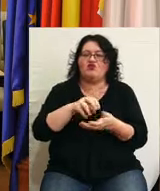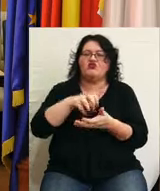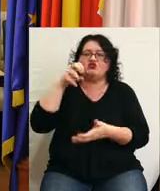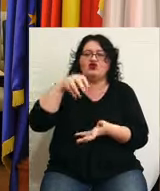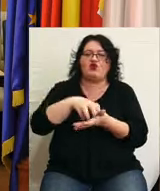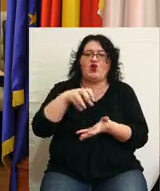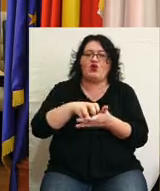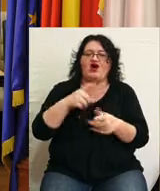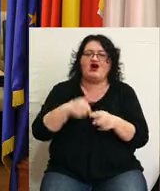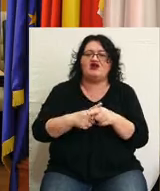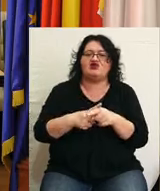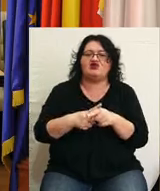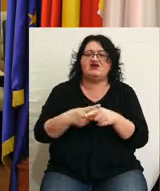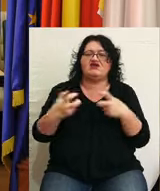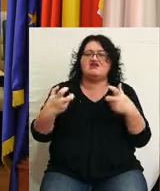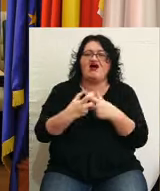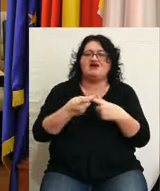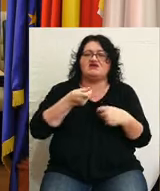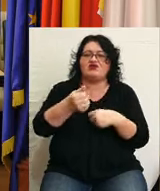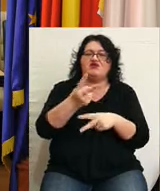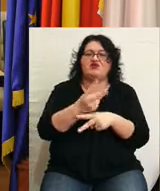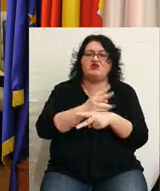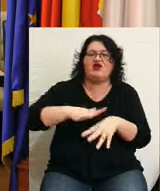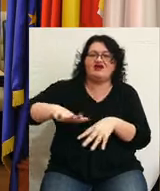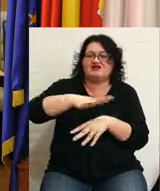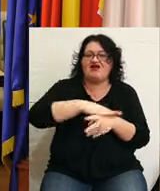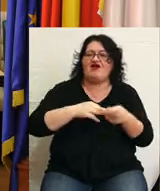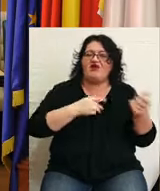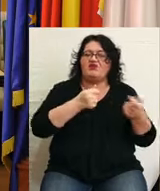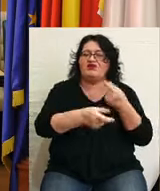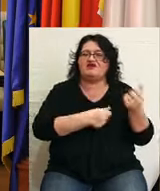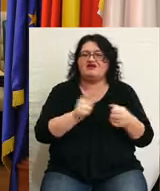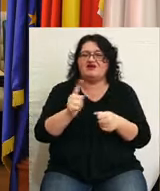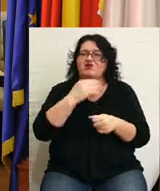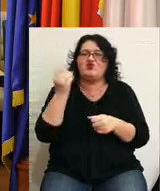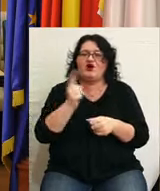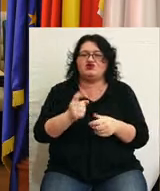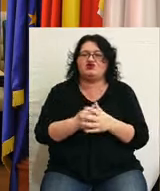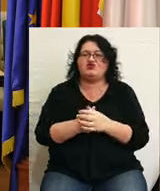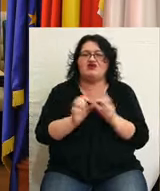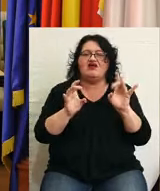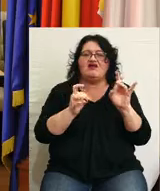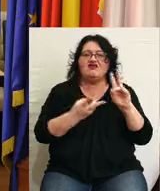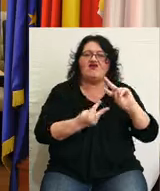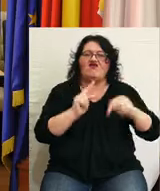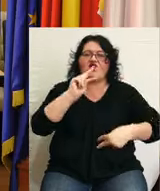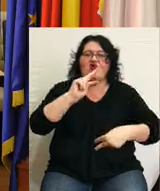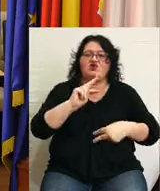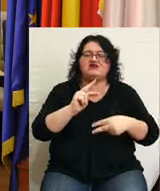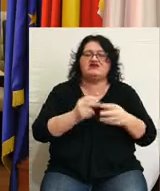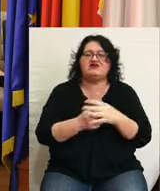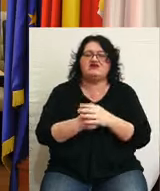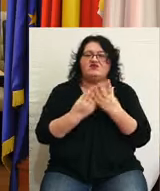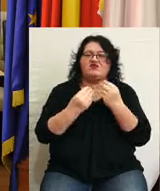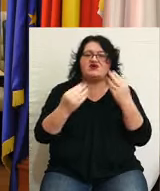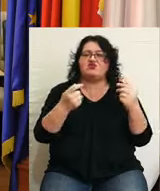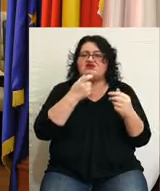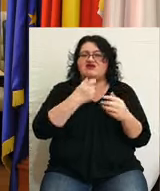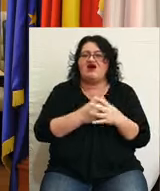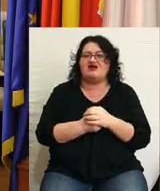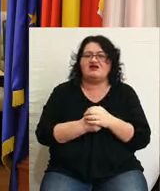local și tariful de populație pentru populație, care nu a mai fost majorat de ani de